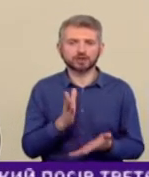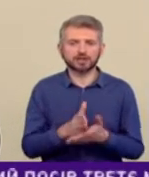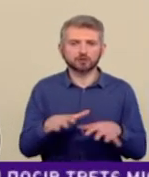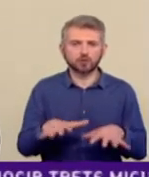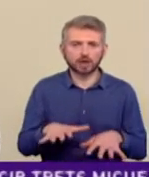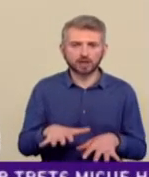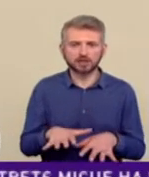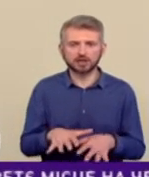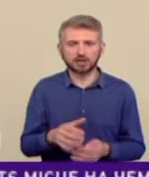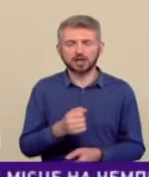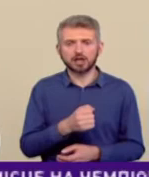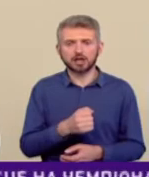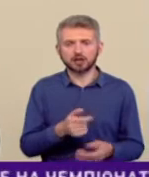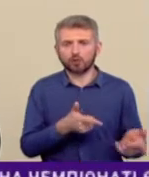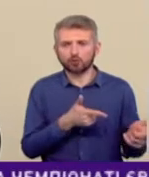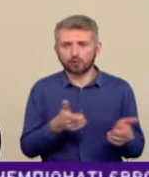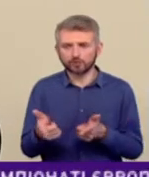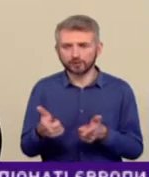і мобілізаційної готовності